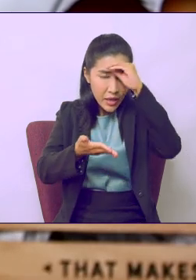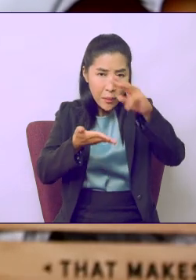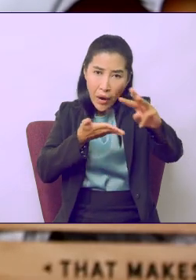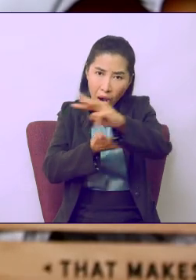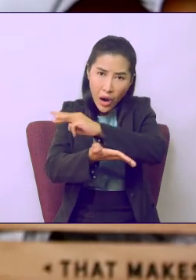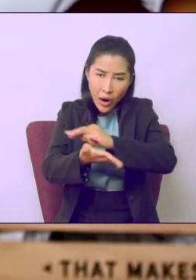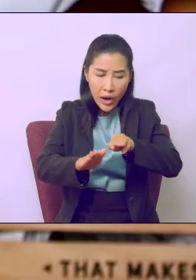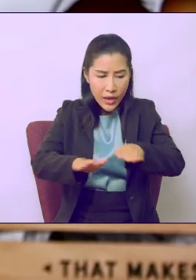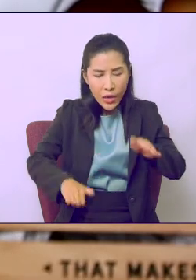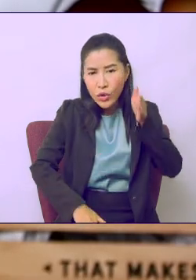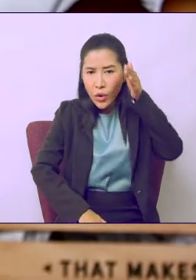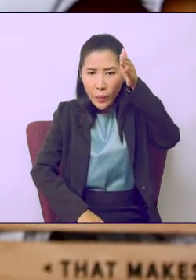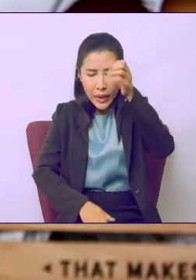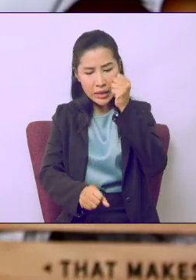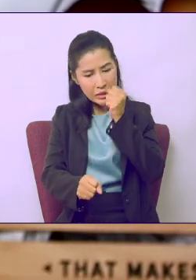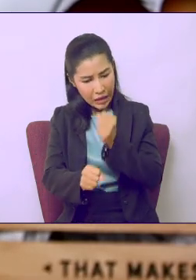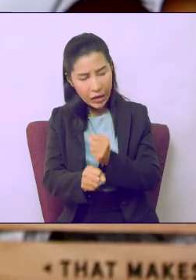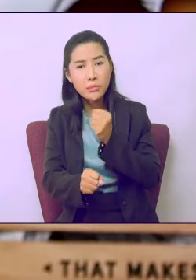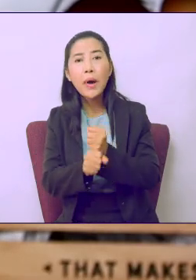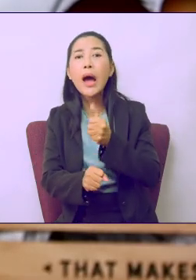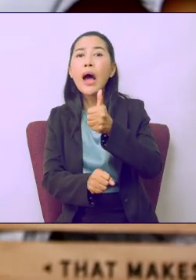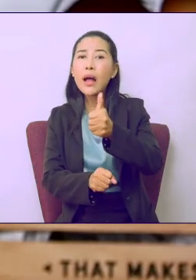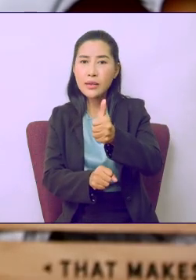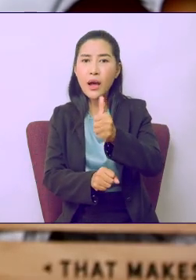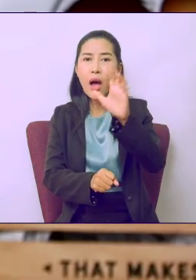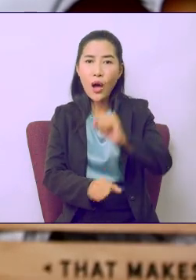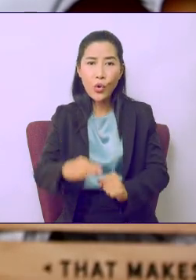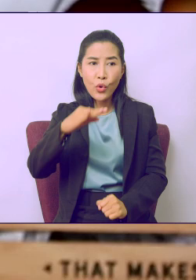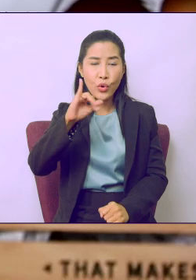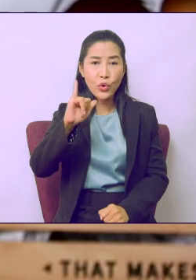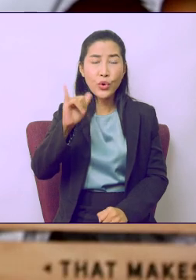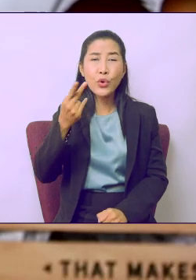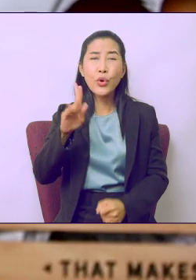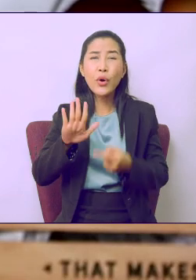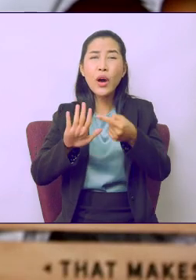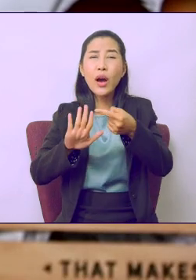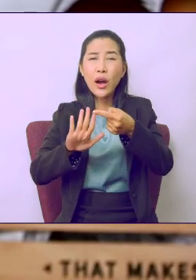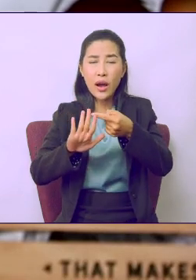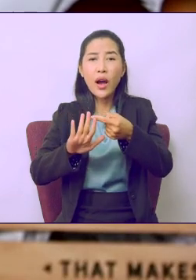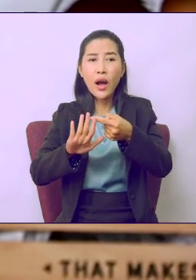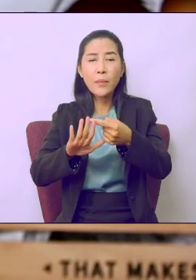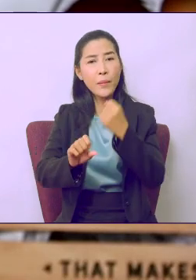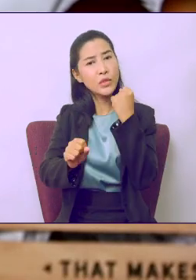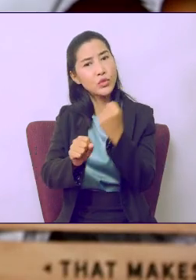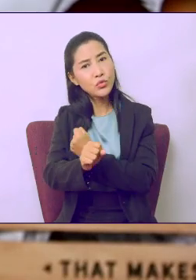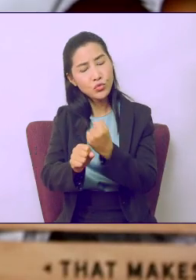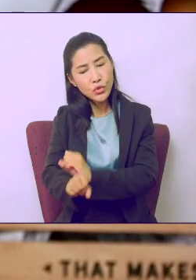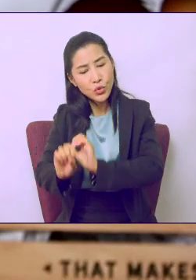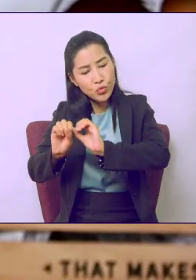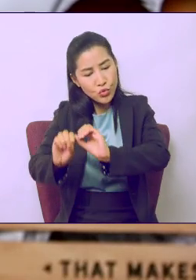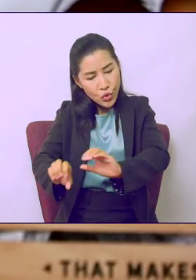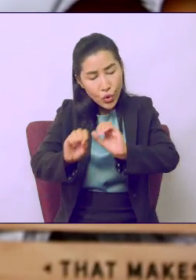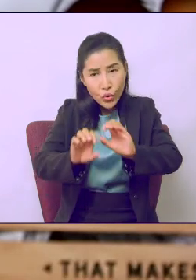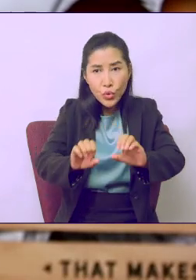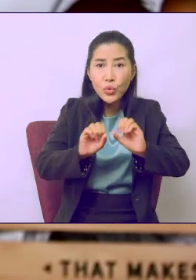ต่อไปเนี่ยก็จะนะครับทำงานด้านนี้ได้หมายถึงว่าเอาโยคะเนี่ยเป็นเครื่องมืออีกตัวเลือกนึงนะในในทำกลุ่มต่างๆนะครับในการ